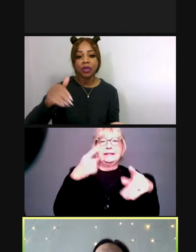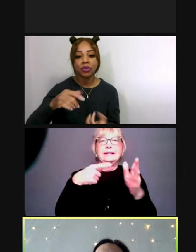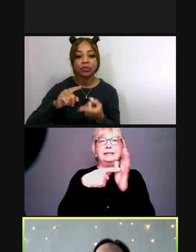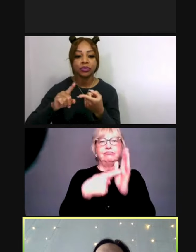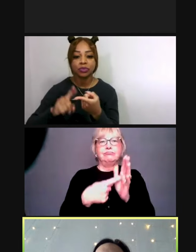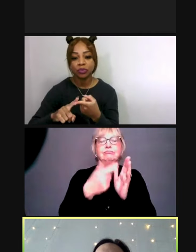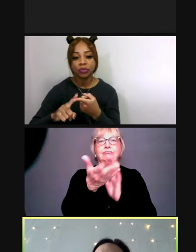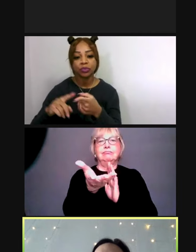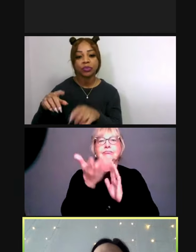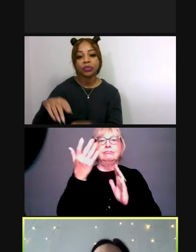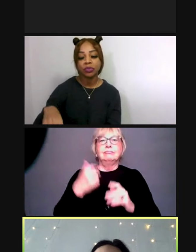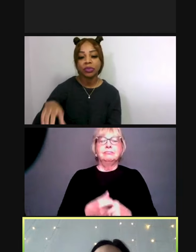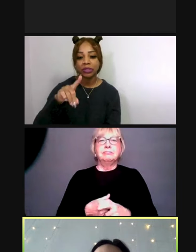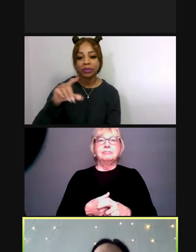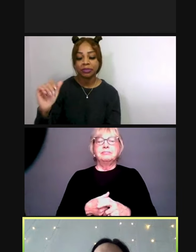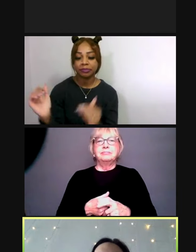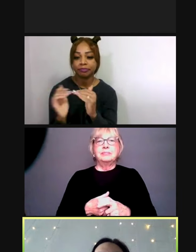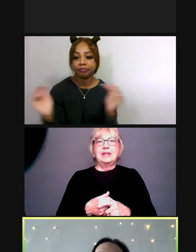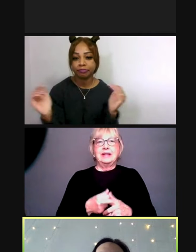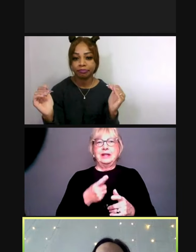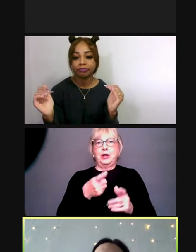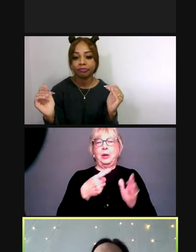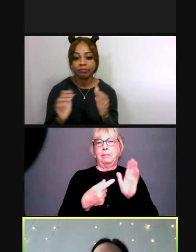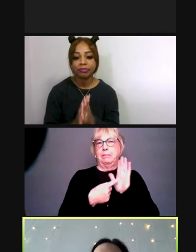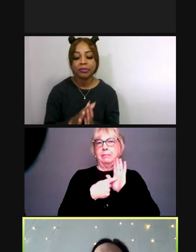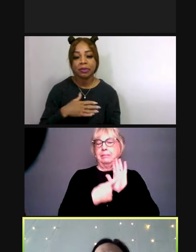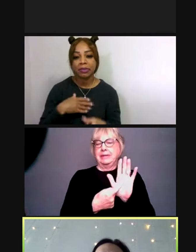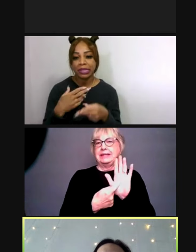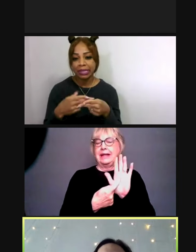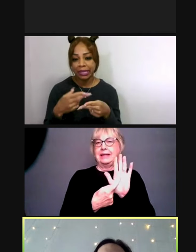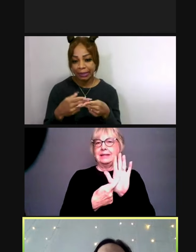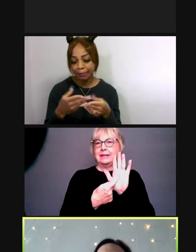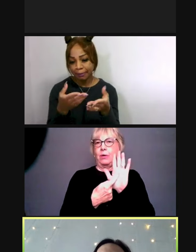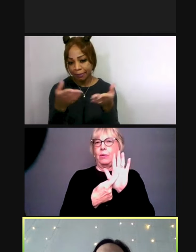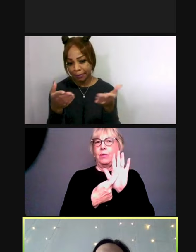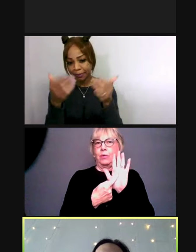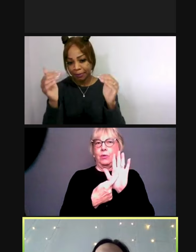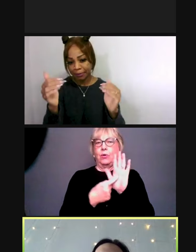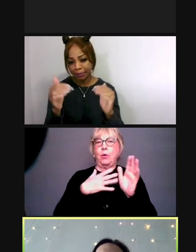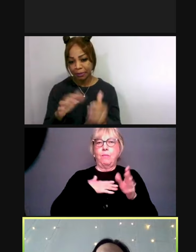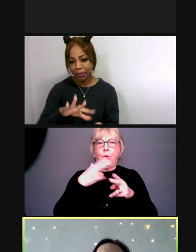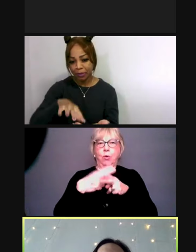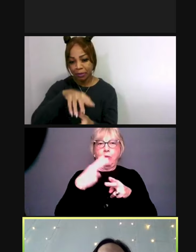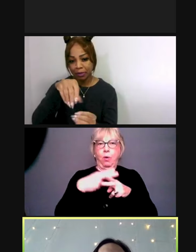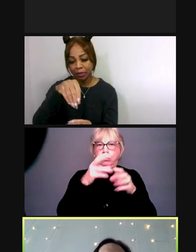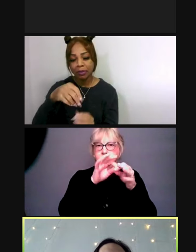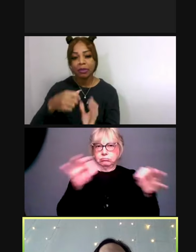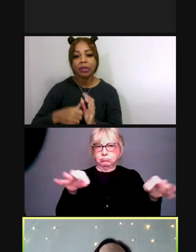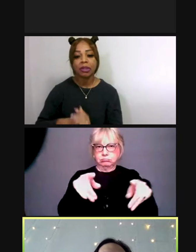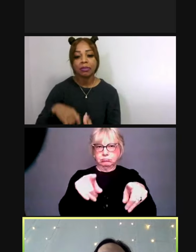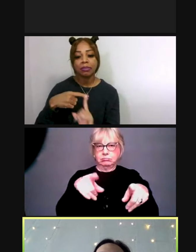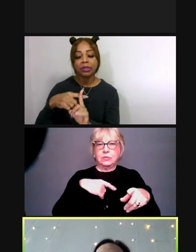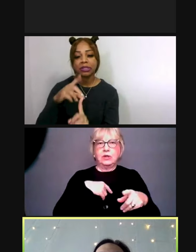présentation. Vous avez mon nom, donc introduction à la justice pour toutes les